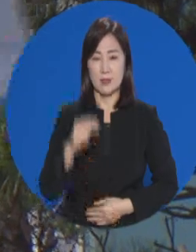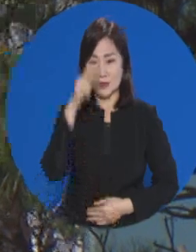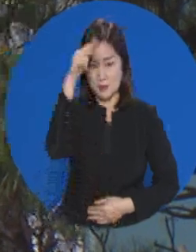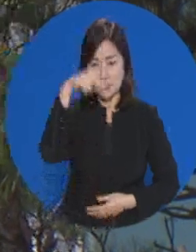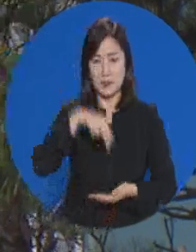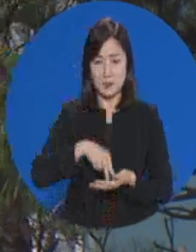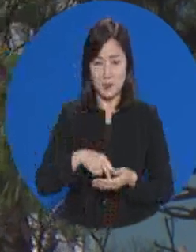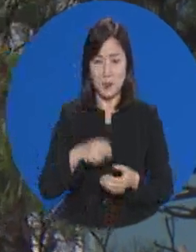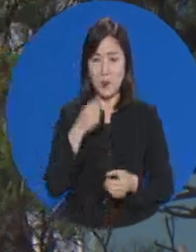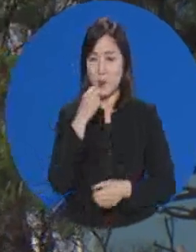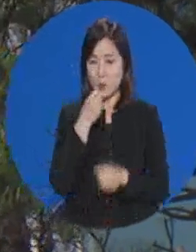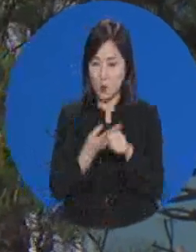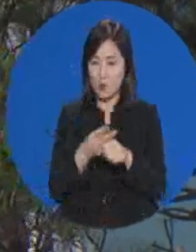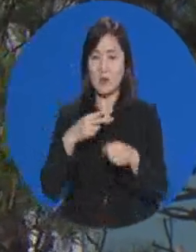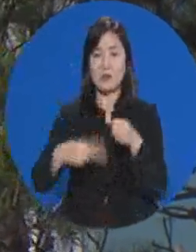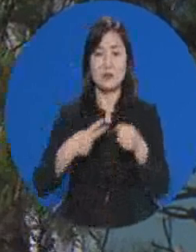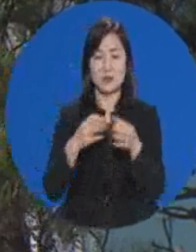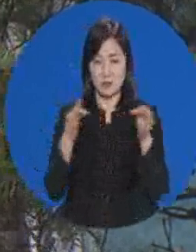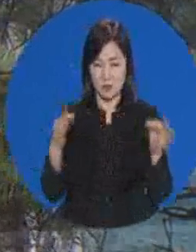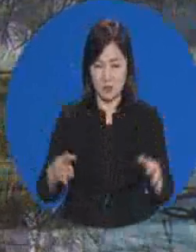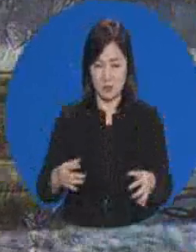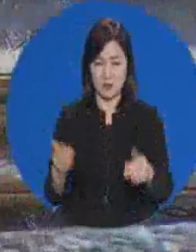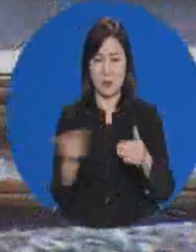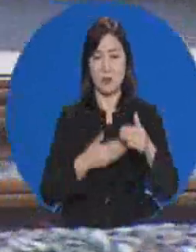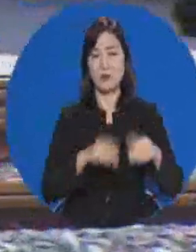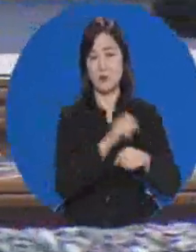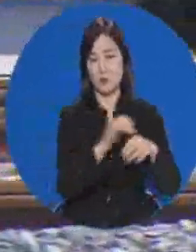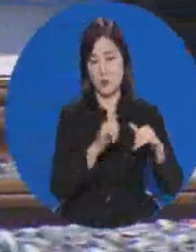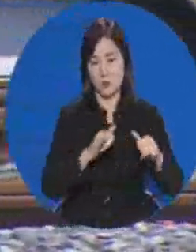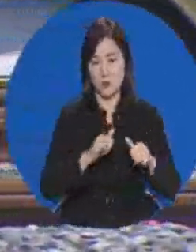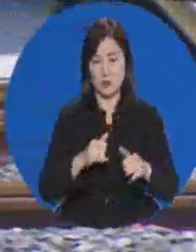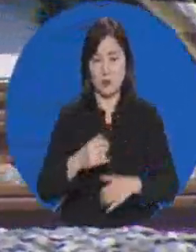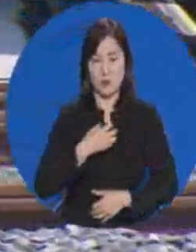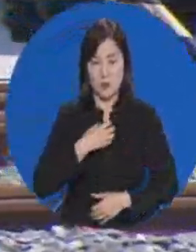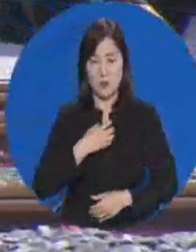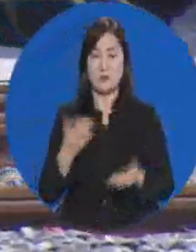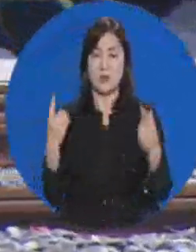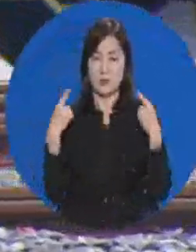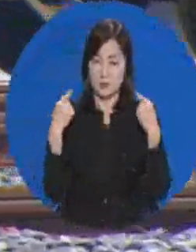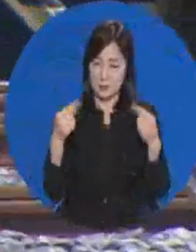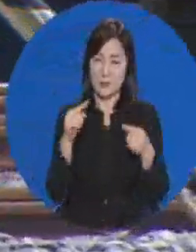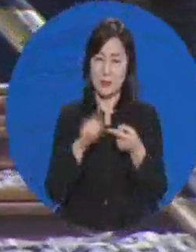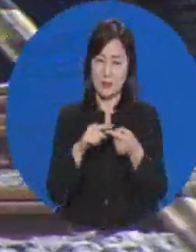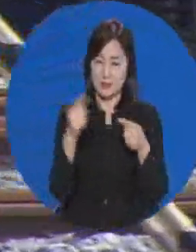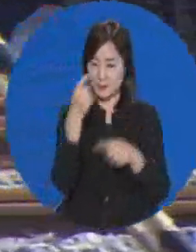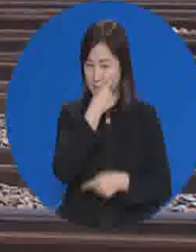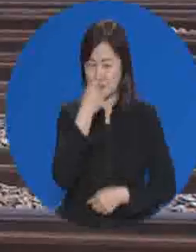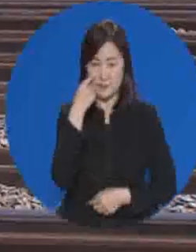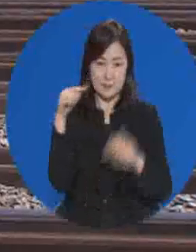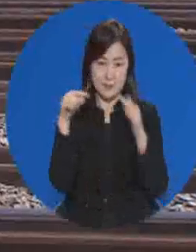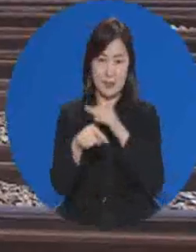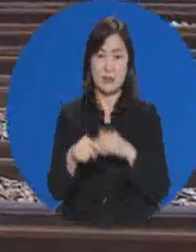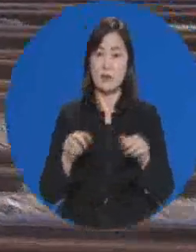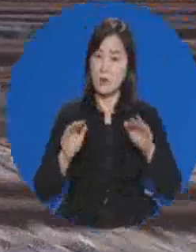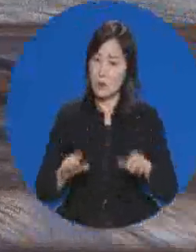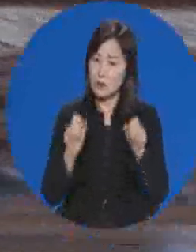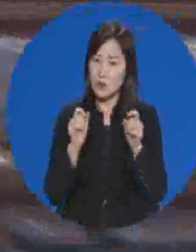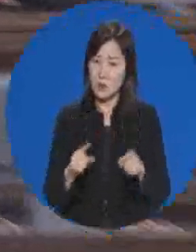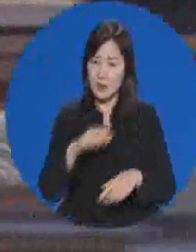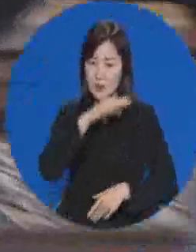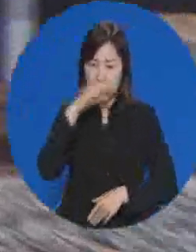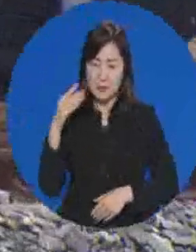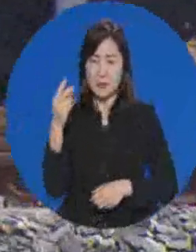고발 2년여 만에 철도 노동자들의 고질적 위험 근무 현장에 대한 실사에 나선 가운데 이번에야말로 제대로 수사해야